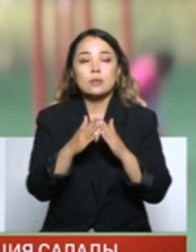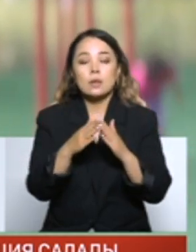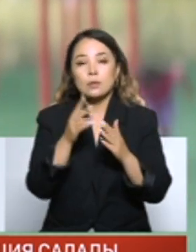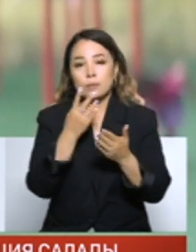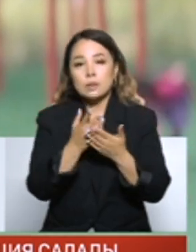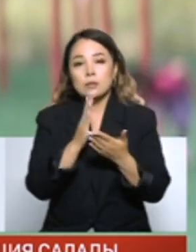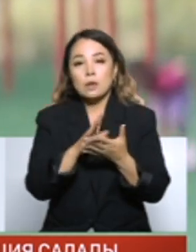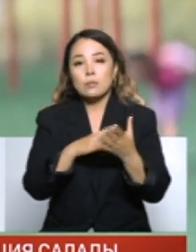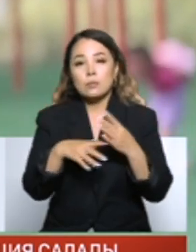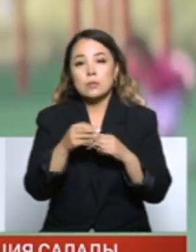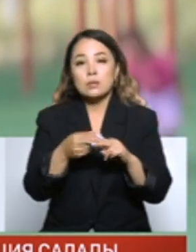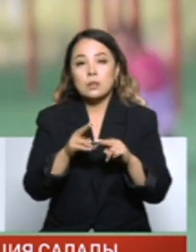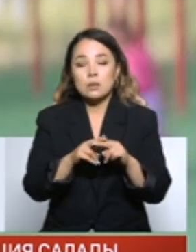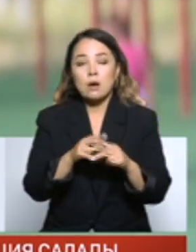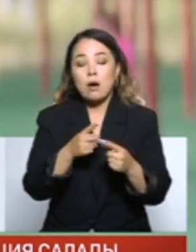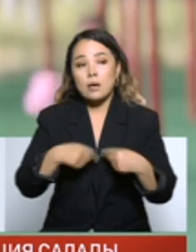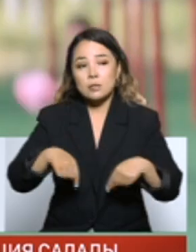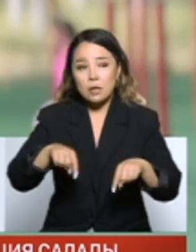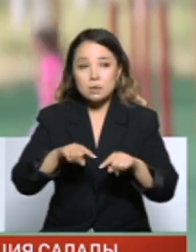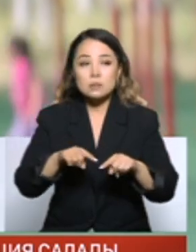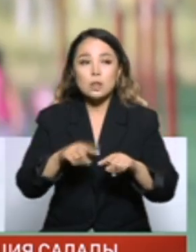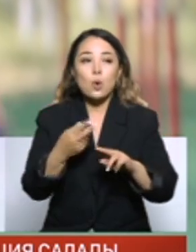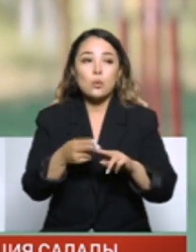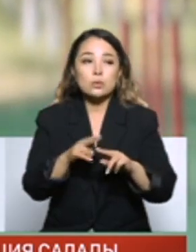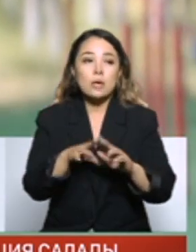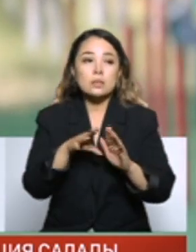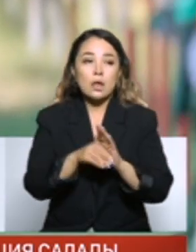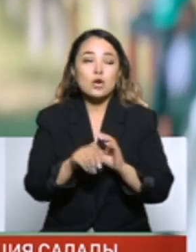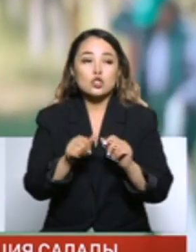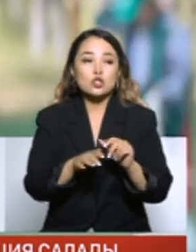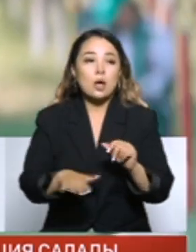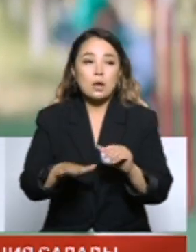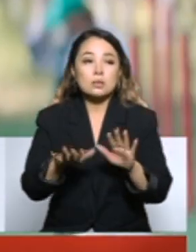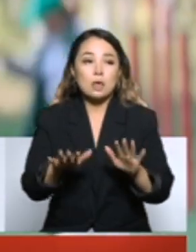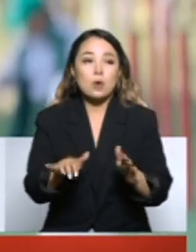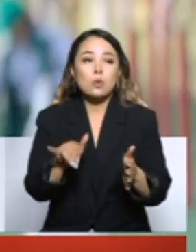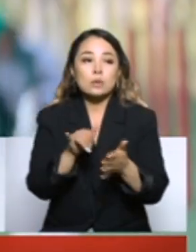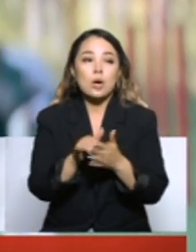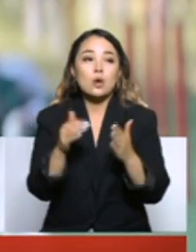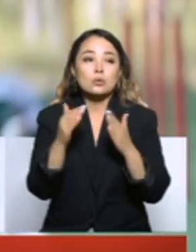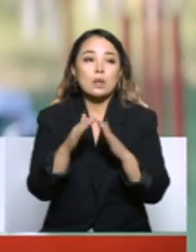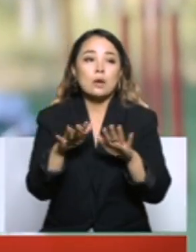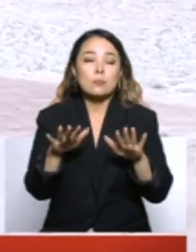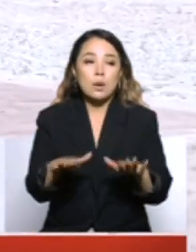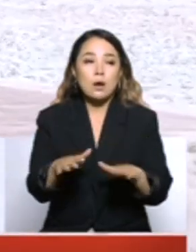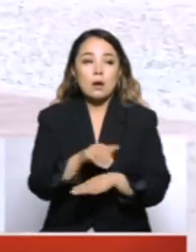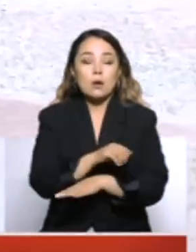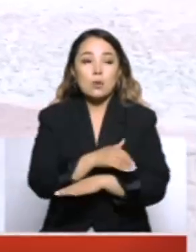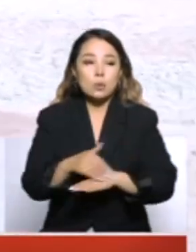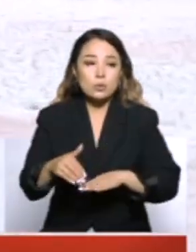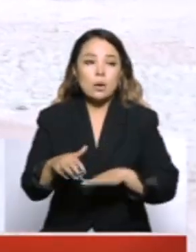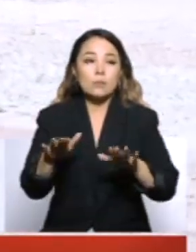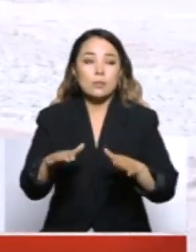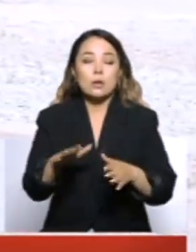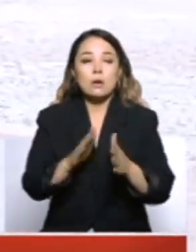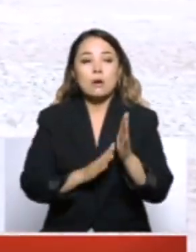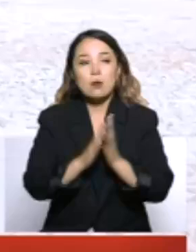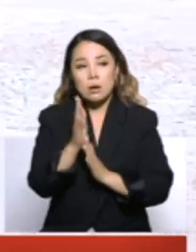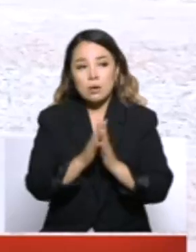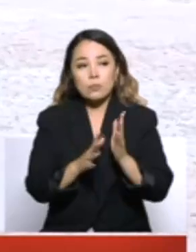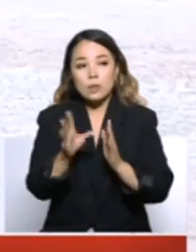болса, сол үйлердің айналасын, сонымен қатар мына жағалаудағы орналасқан үйлердің ауласына көшенің бойында қамыс